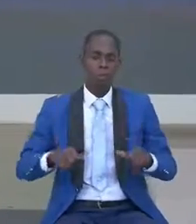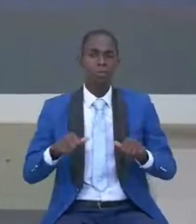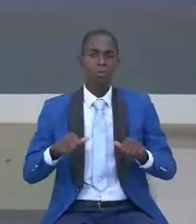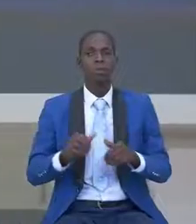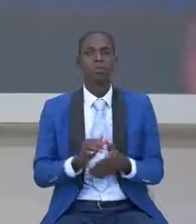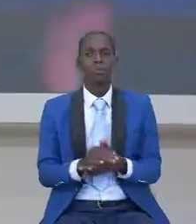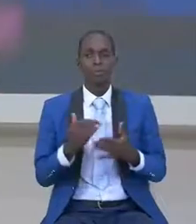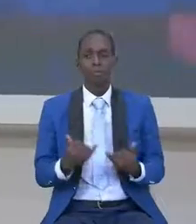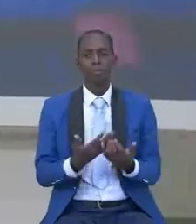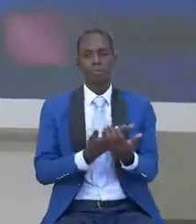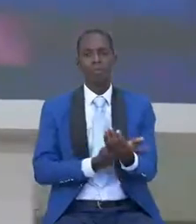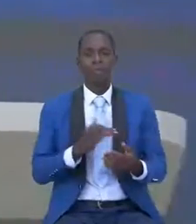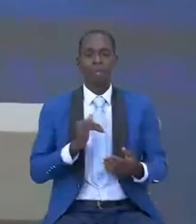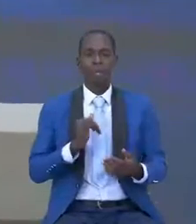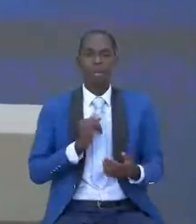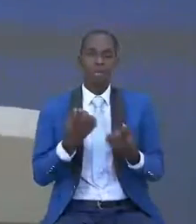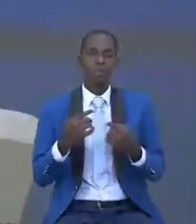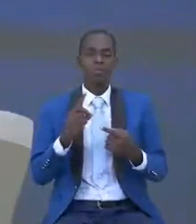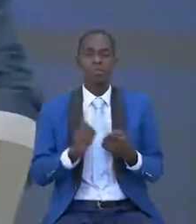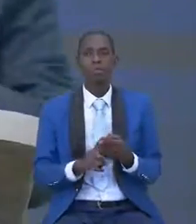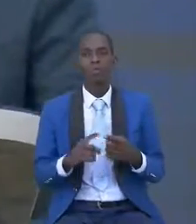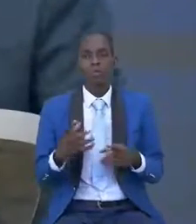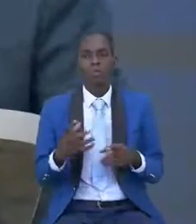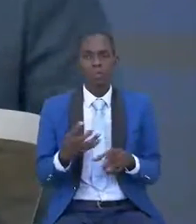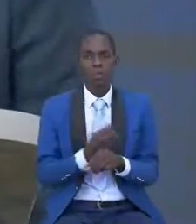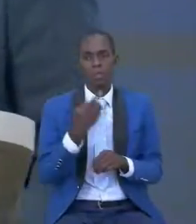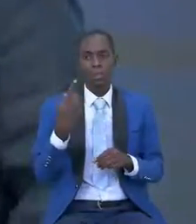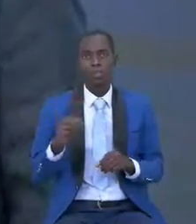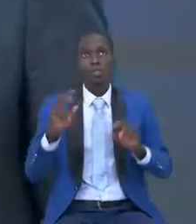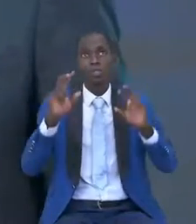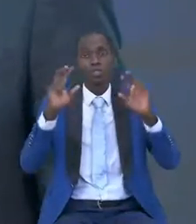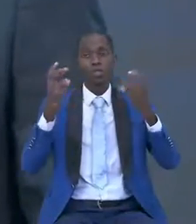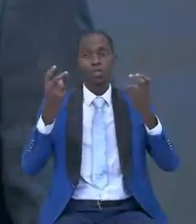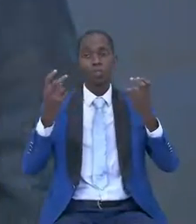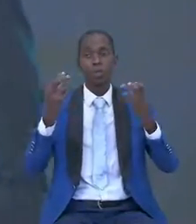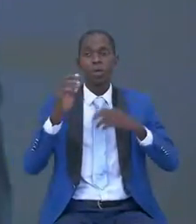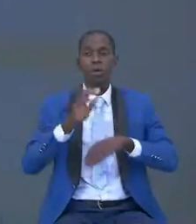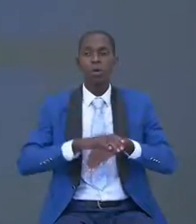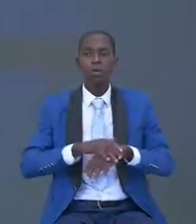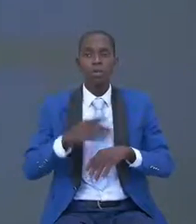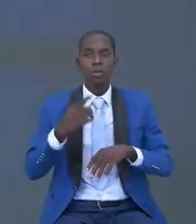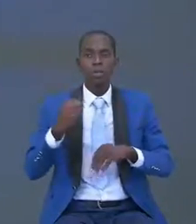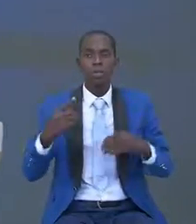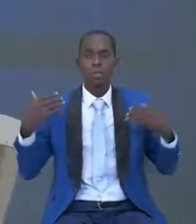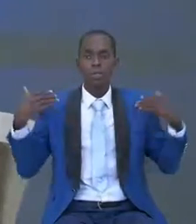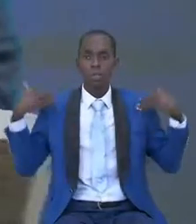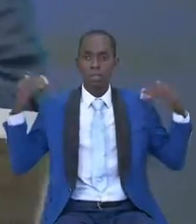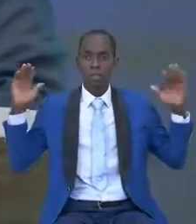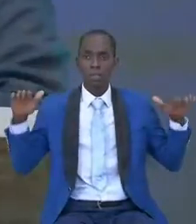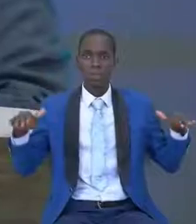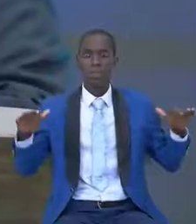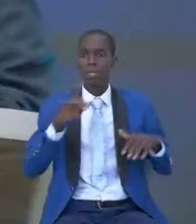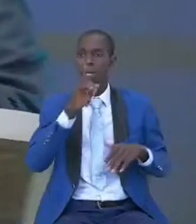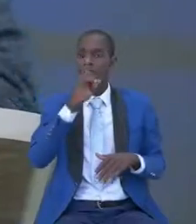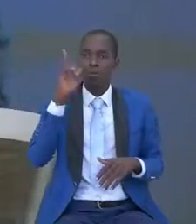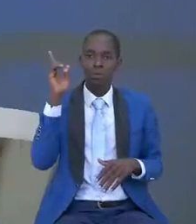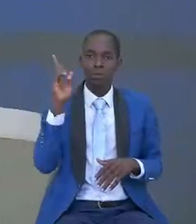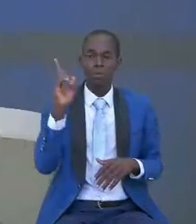Ce matin, je voudrais considérer le thème la confirmation angélique